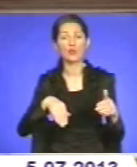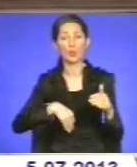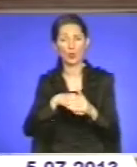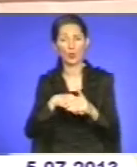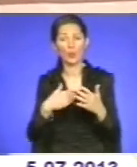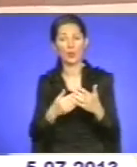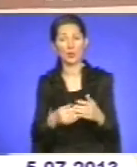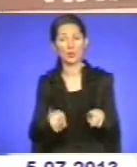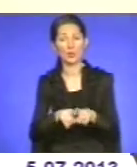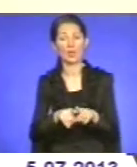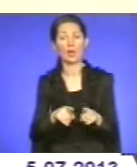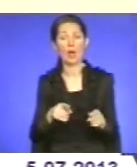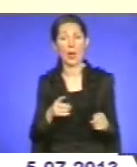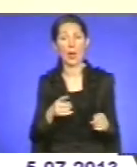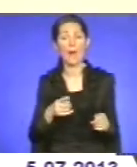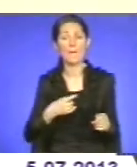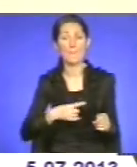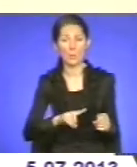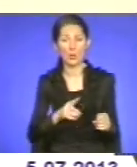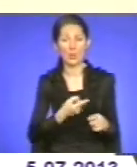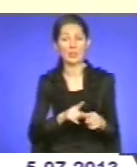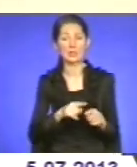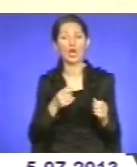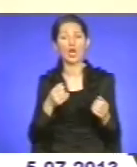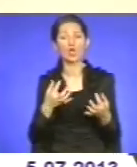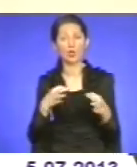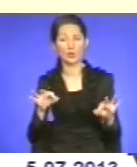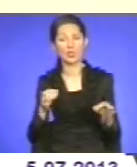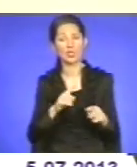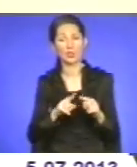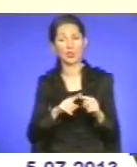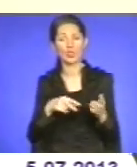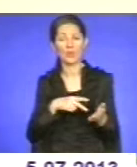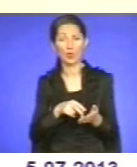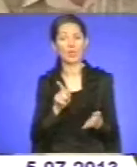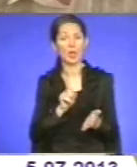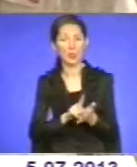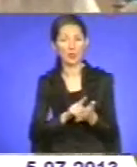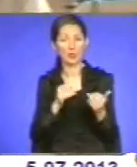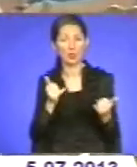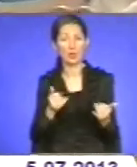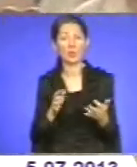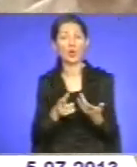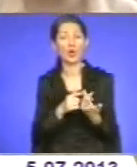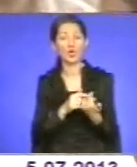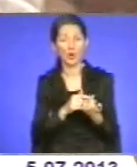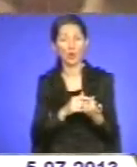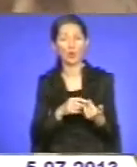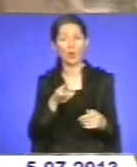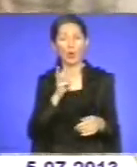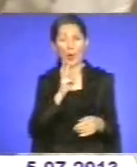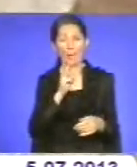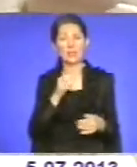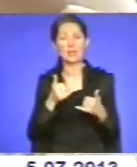раніше виходити на пенсію. Окрім того, за словами міністра, відтепер при розрахунку заробітної плати для пенсії можна буде виключити